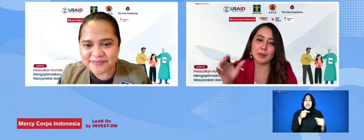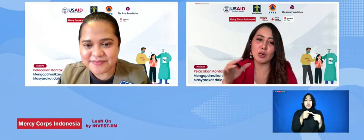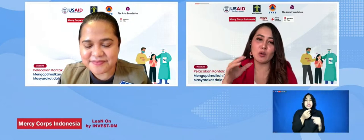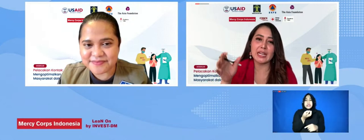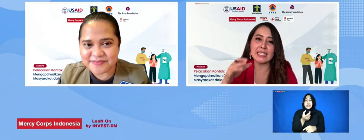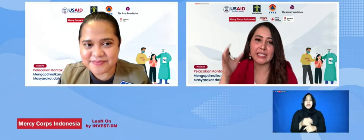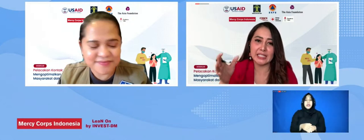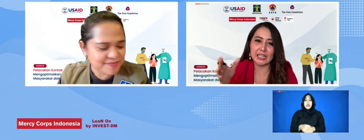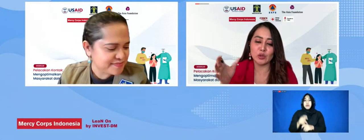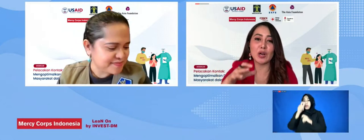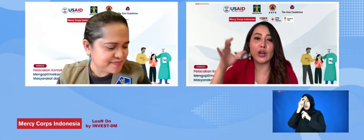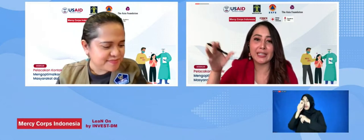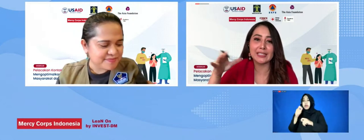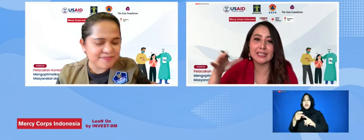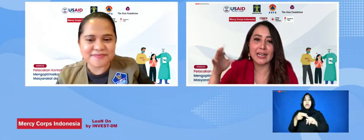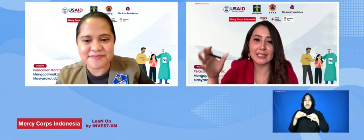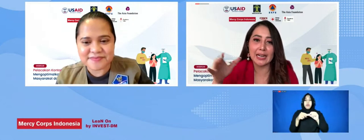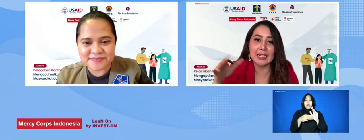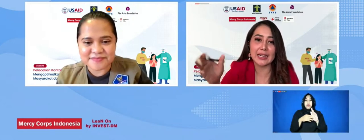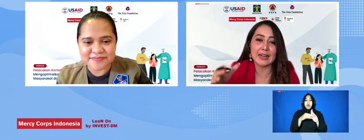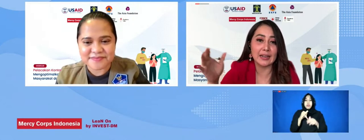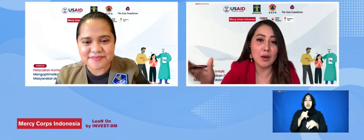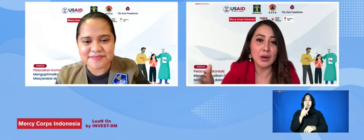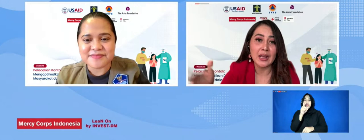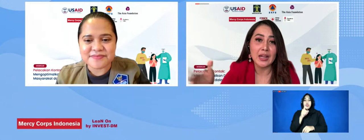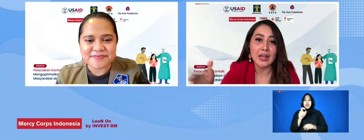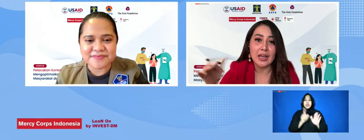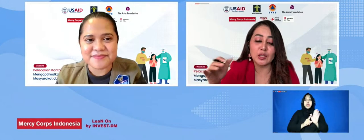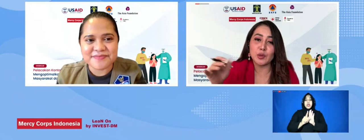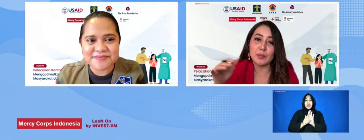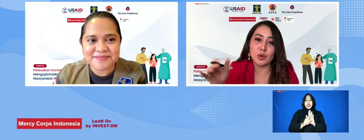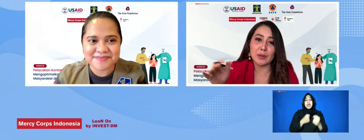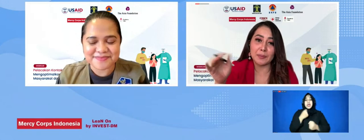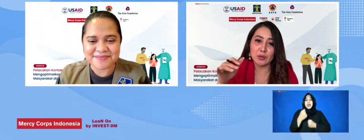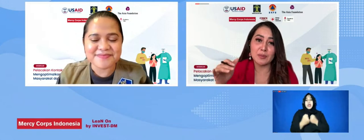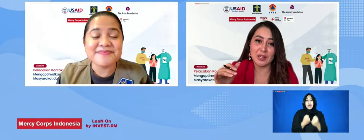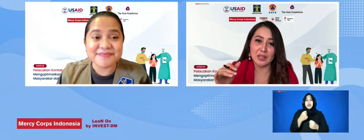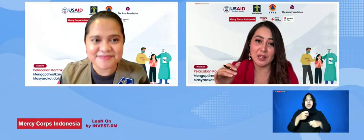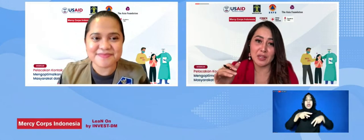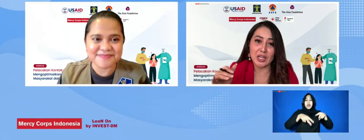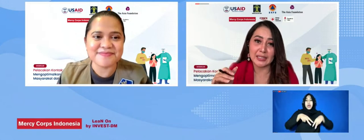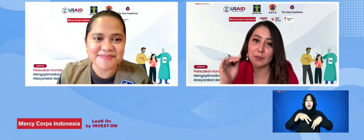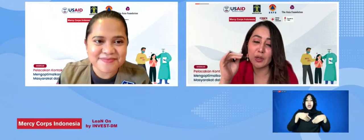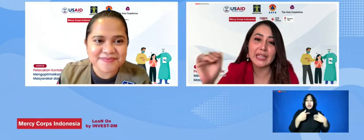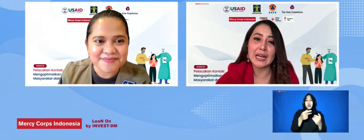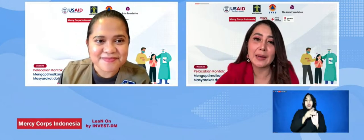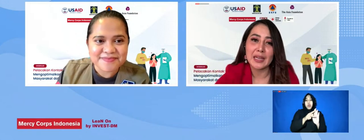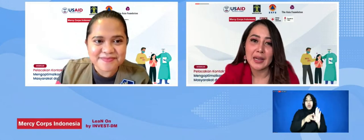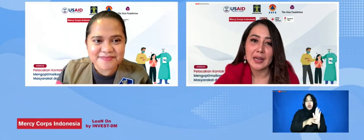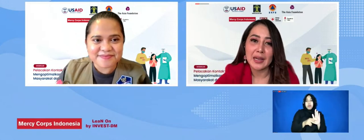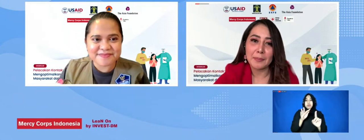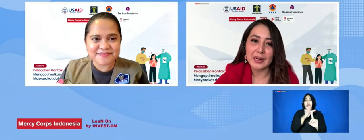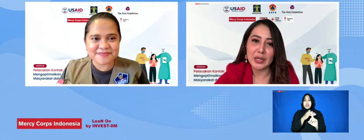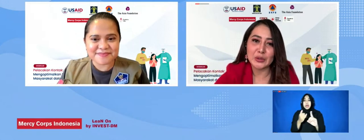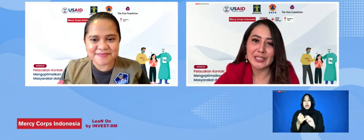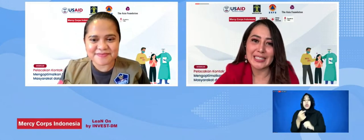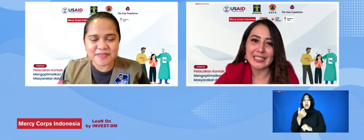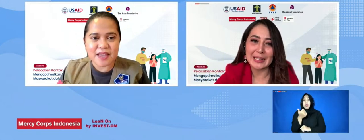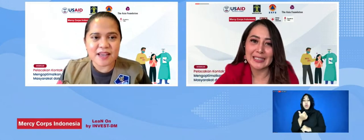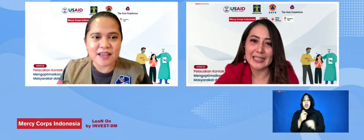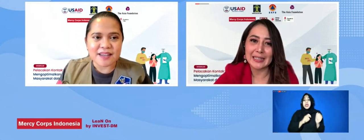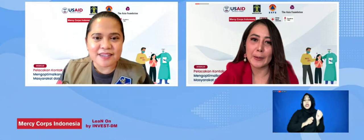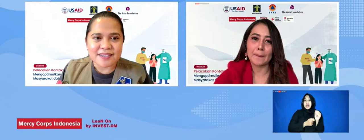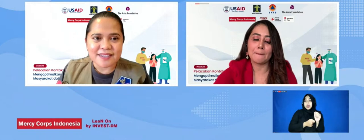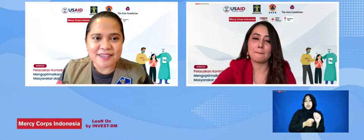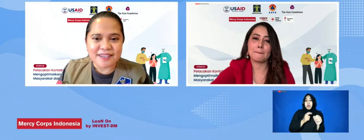Idris juga menyampaikan perlu adanya dirijen untuk mengorkestrasi gerakan-gerakan relawan atau program-program terpadu di masyarakat. Nah, boleh ditanggapi pada poin